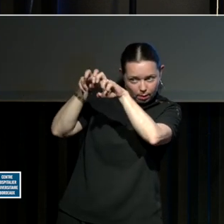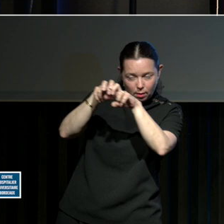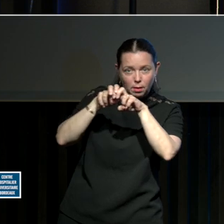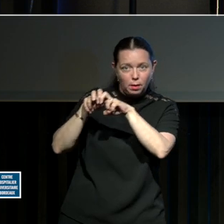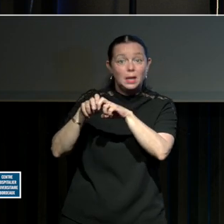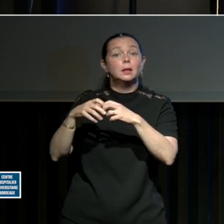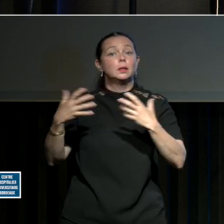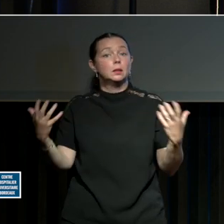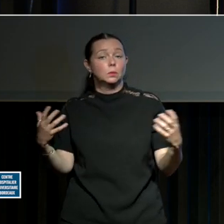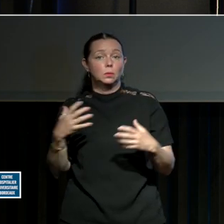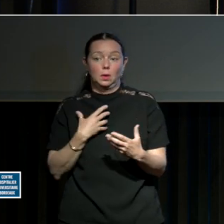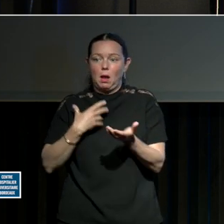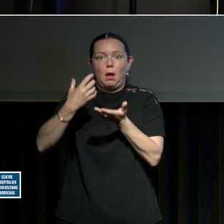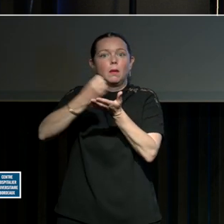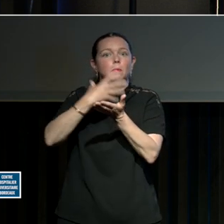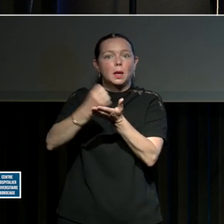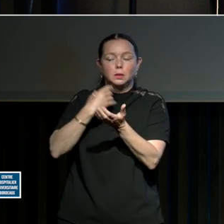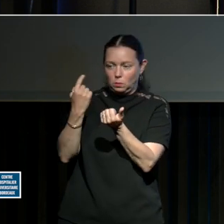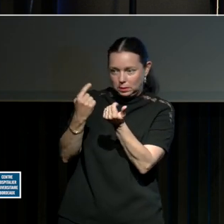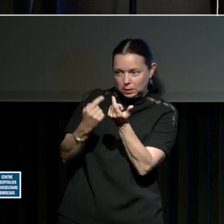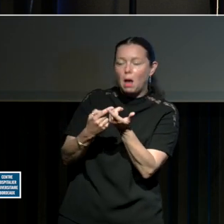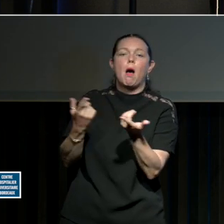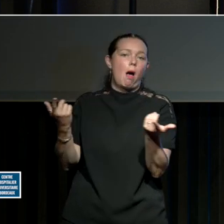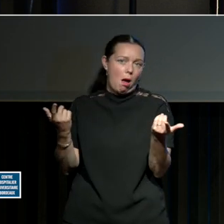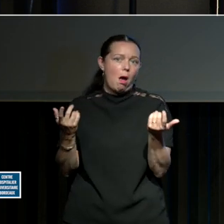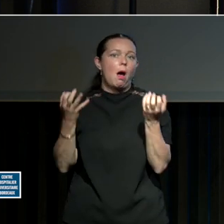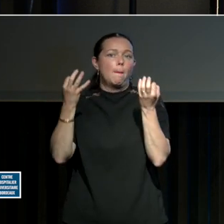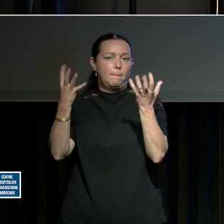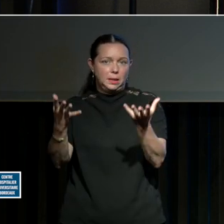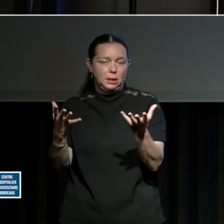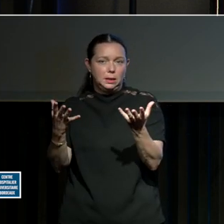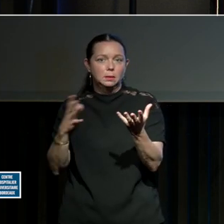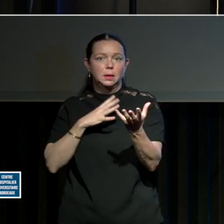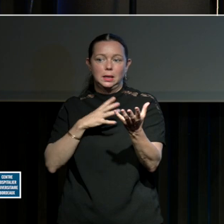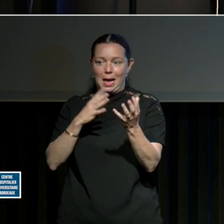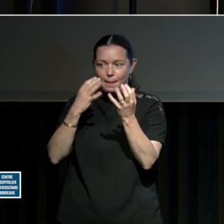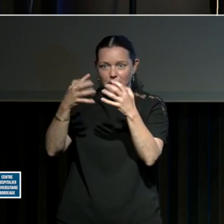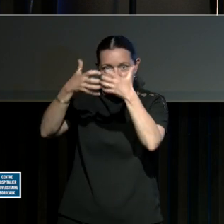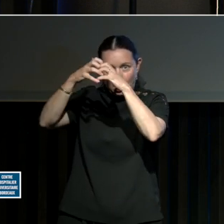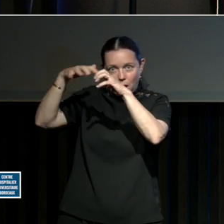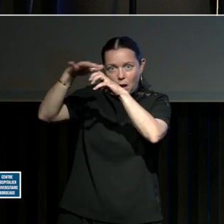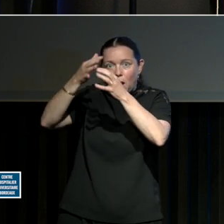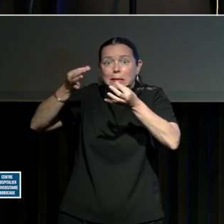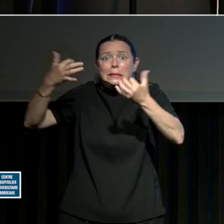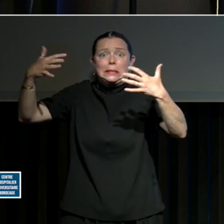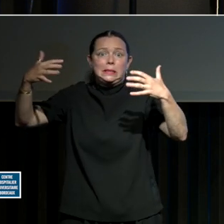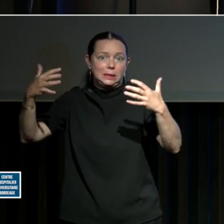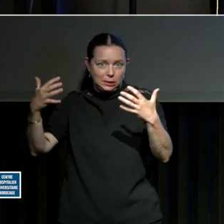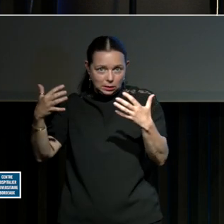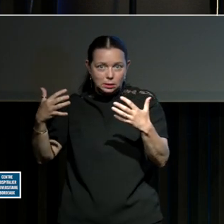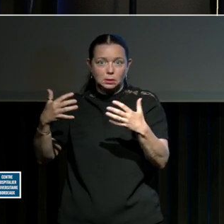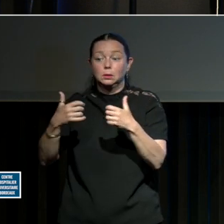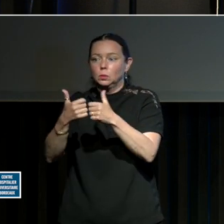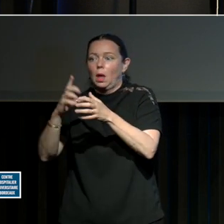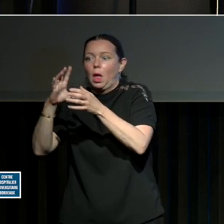existe bien, toutes ces données vont dans le sens de l'existence d'un socle de vulnérabilité commun à l'ensemble des comportements